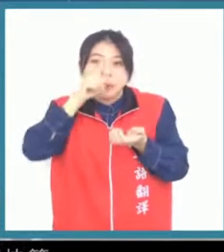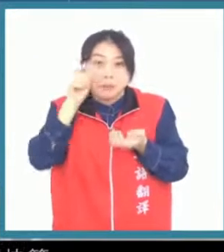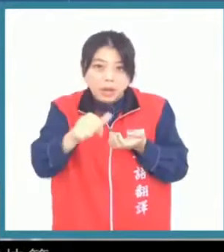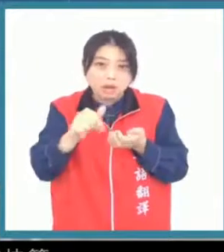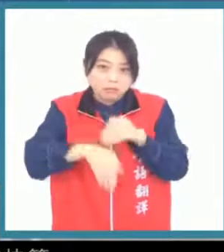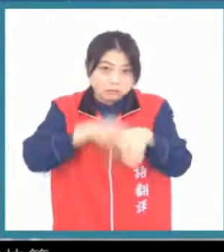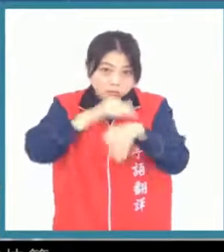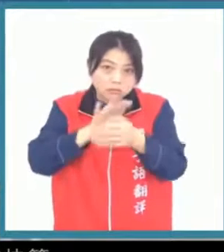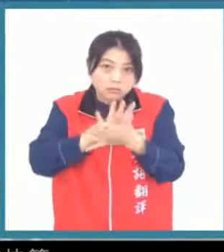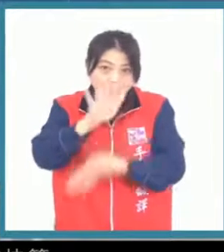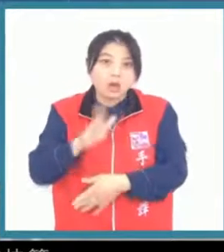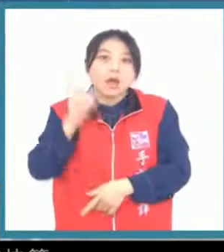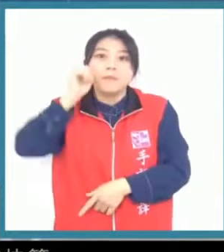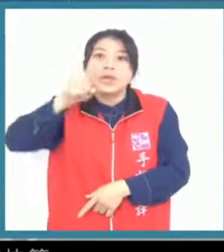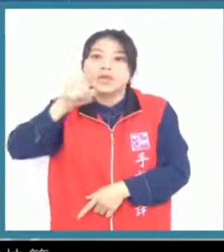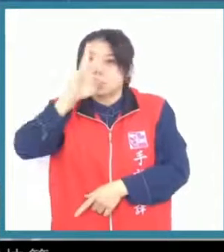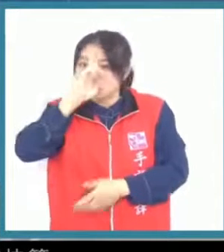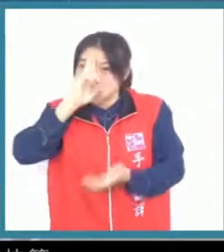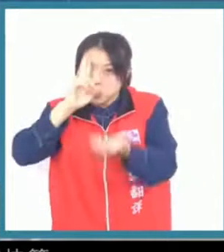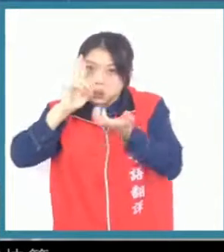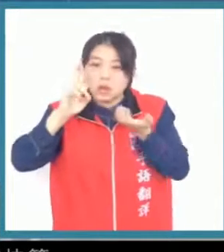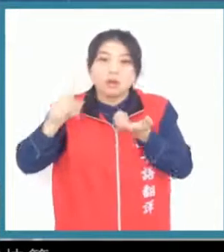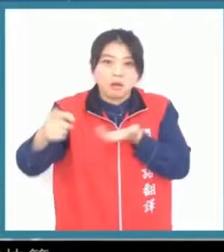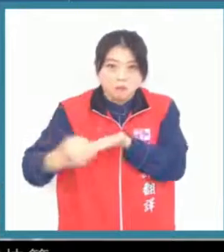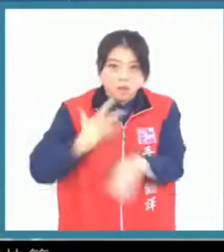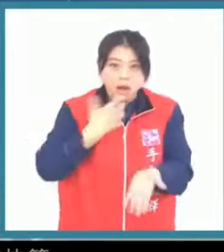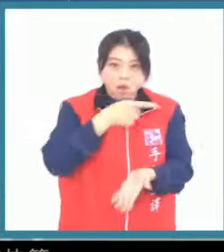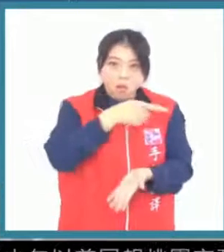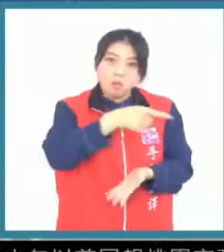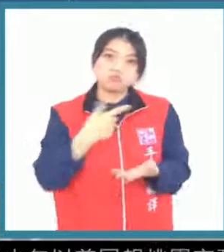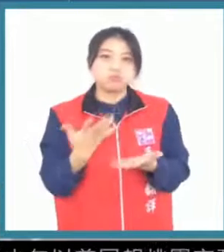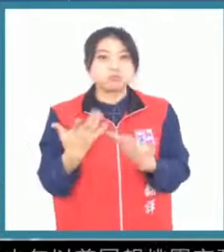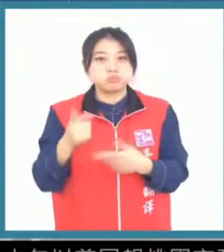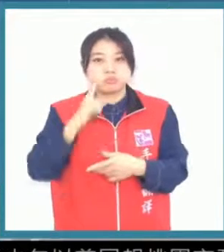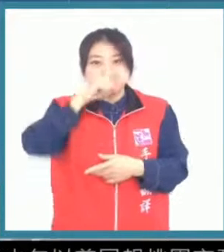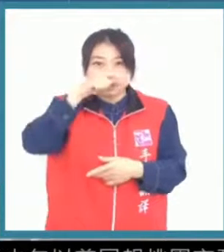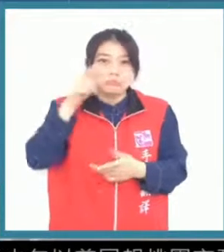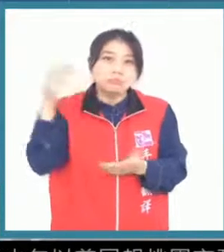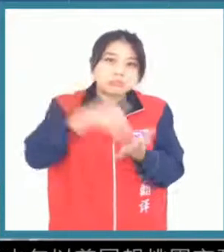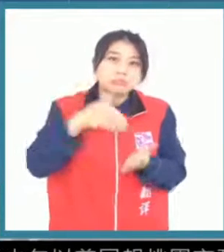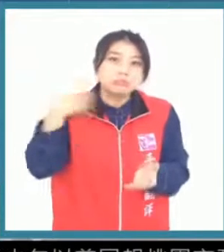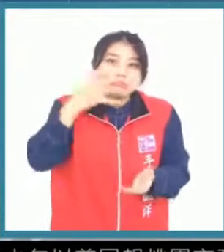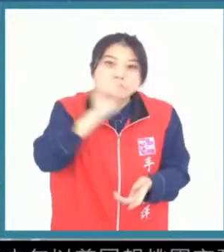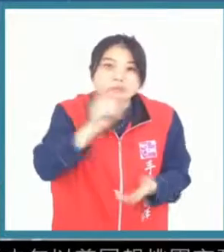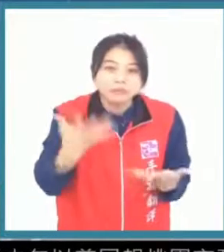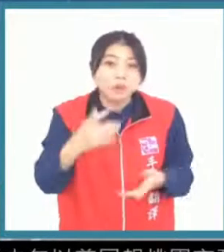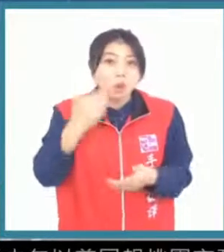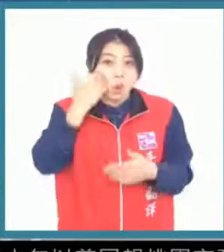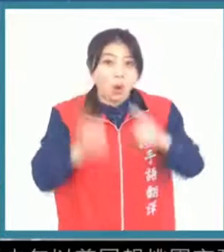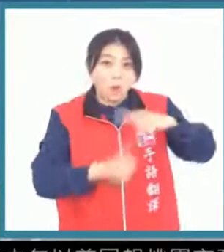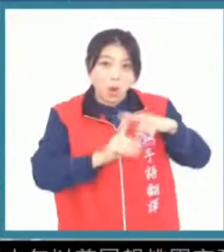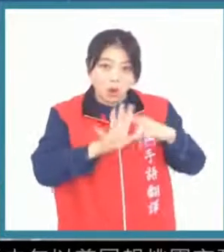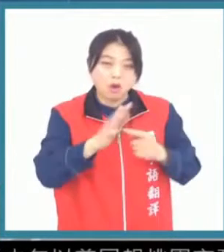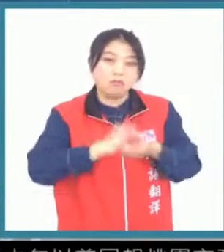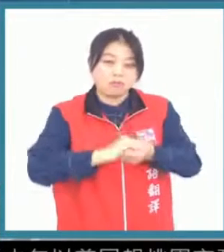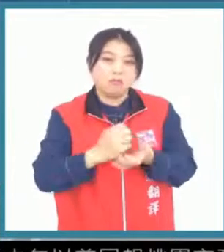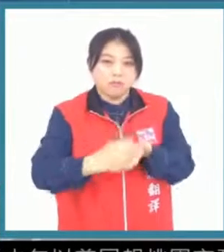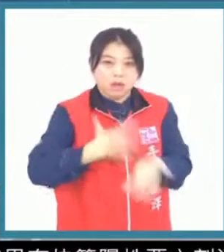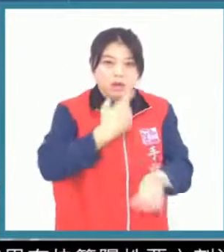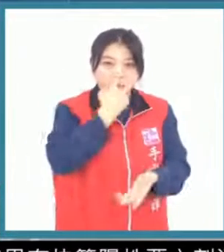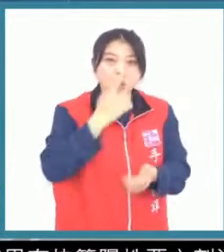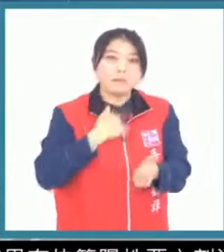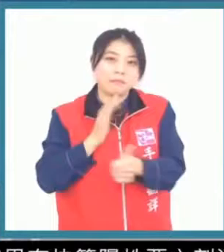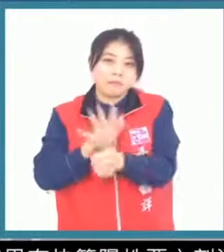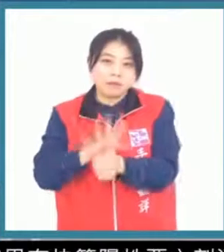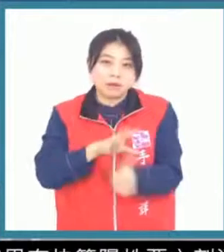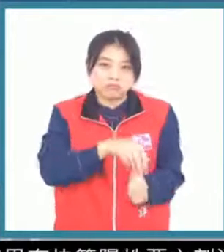前回报桃园市政府的劳动局。那如果有快筛阳性，要立刻通报，我们会安排后续的采检。我